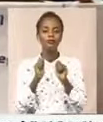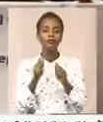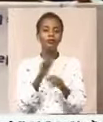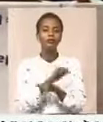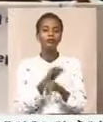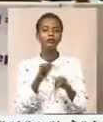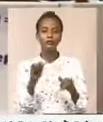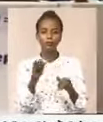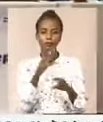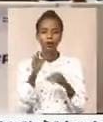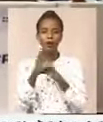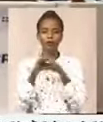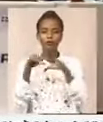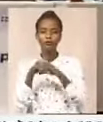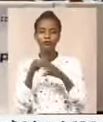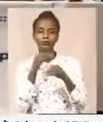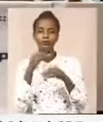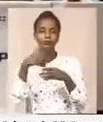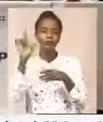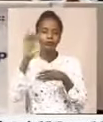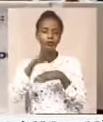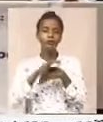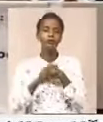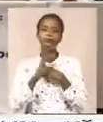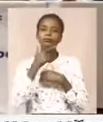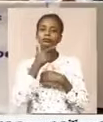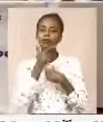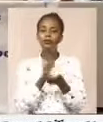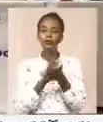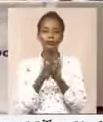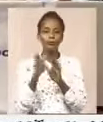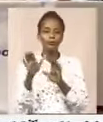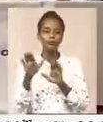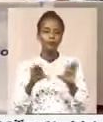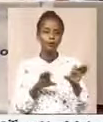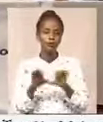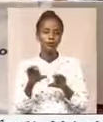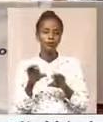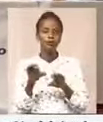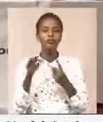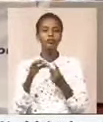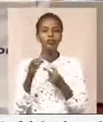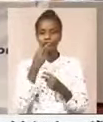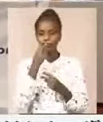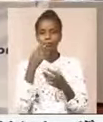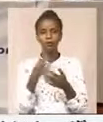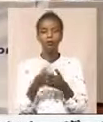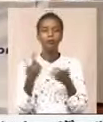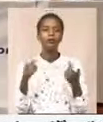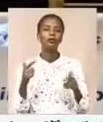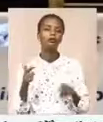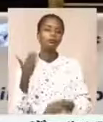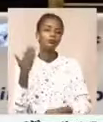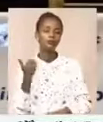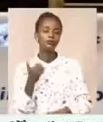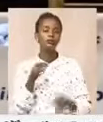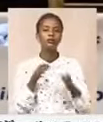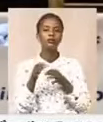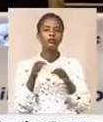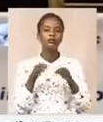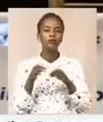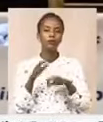እንዲሁም የሀገር ውስጥና የውጭ ሀገር ታዛቢዎች ነፃ ሆነው እንዲታዘቡ መደረጉ በምርጫው የታዩ መልካም አጋጣሚዎች እንደነበሩ